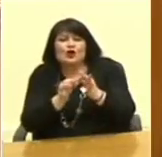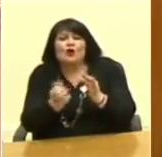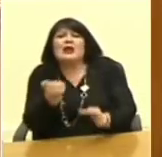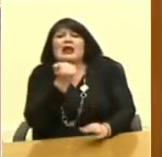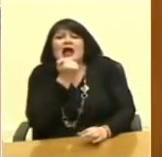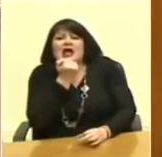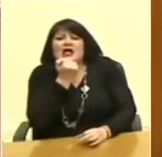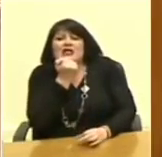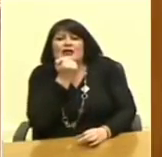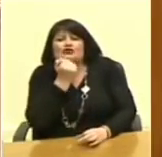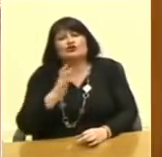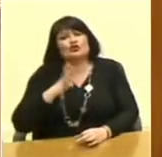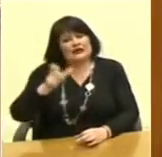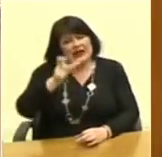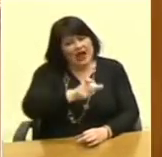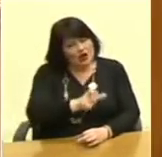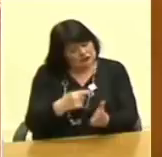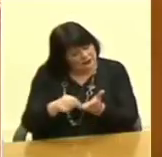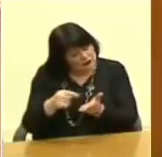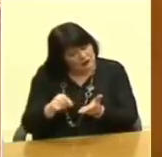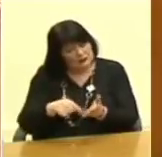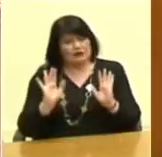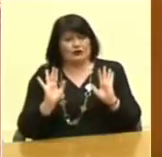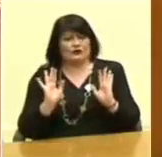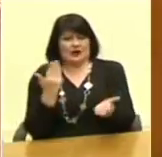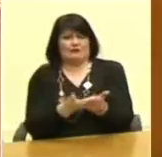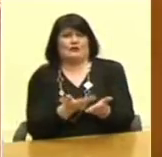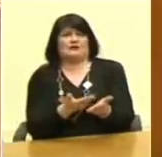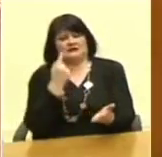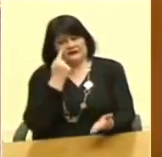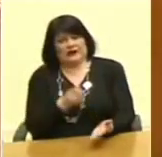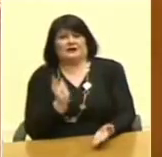λαός διορθώνει τα ατυχήματα, ενώ αποδείχνεται ότι ήταν